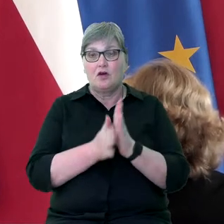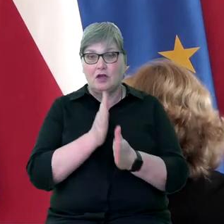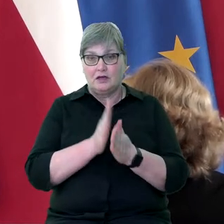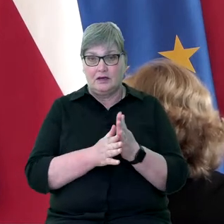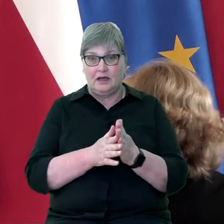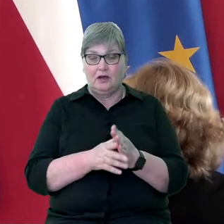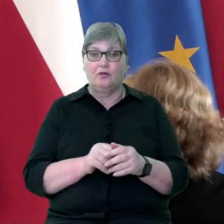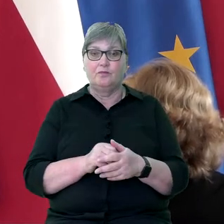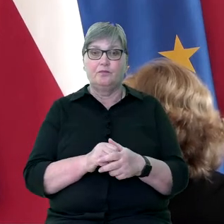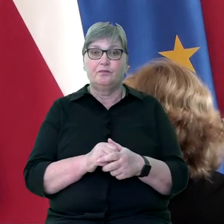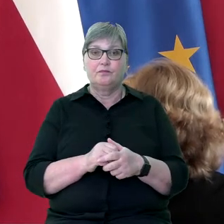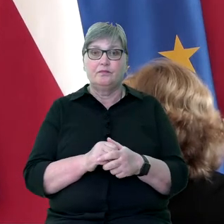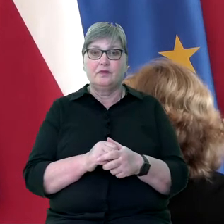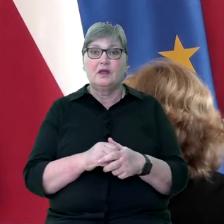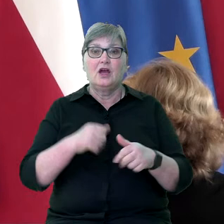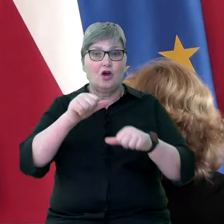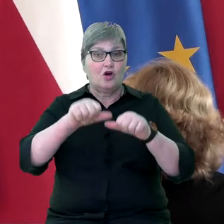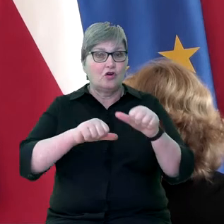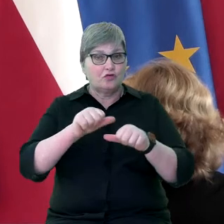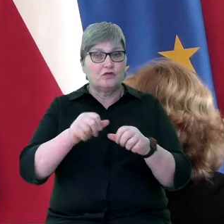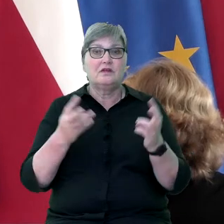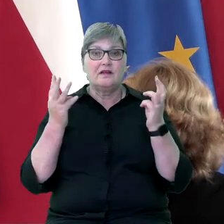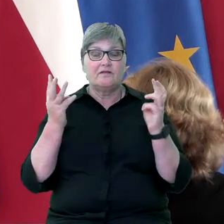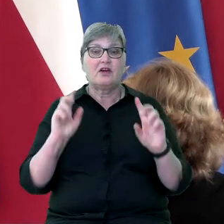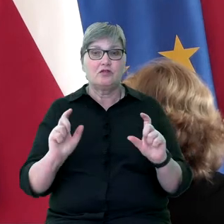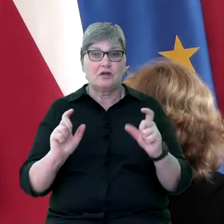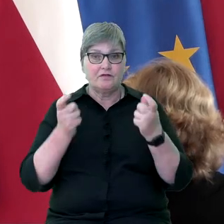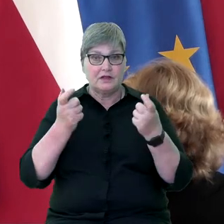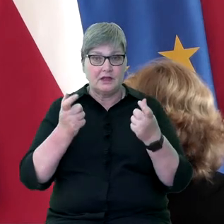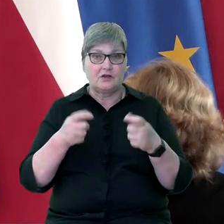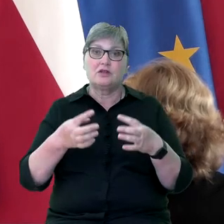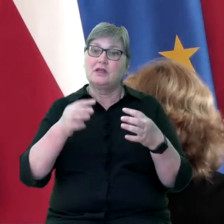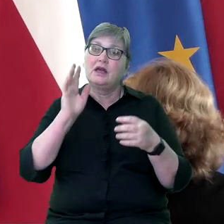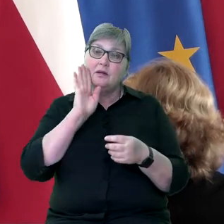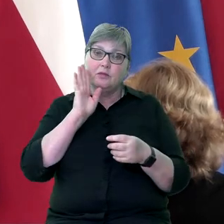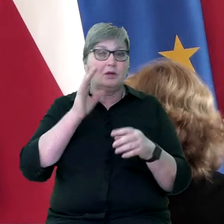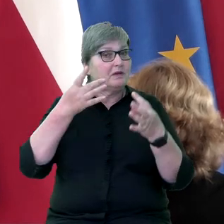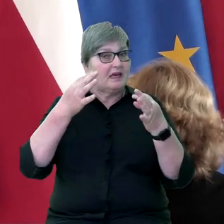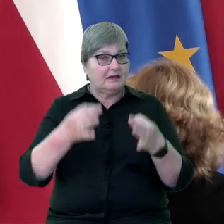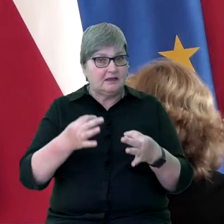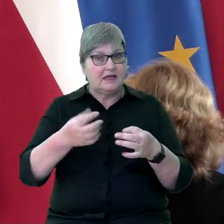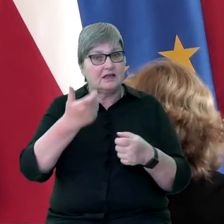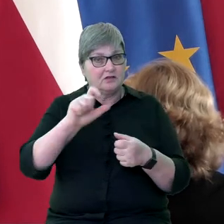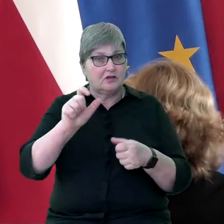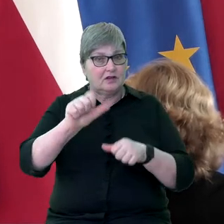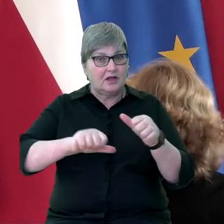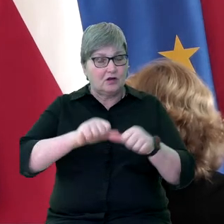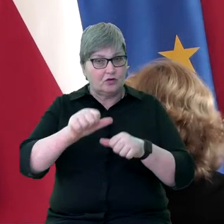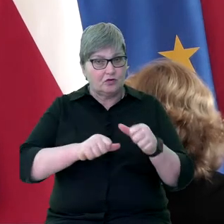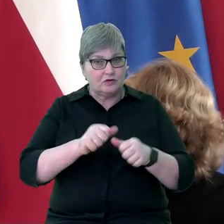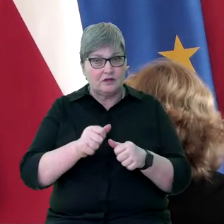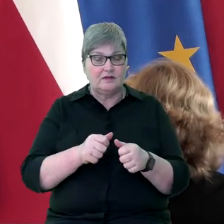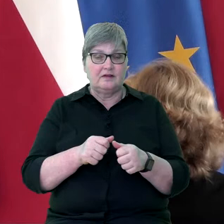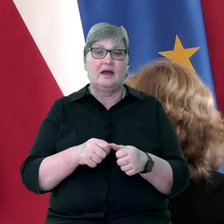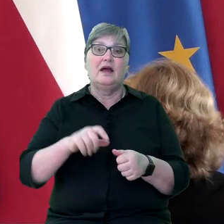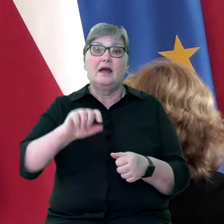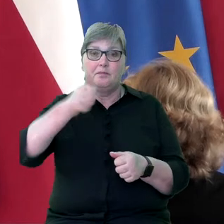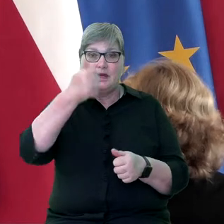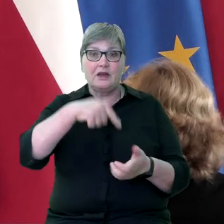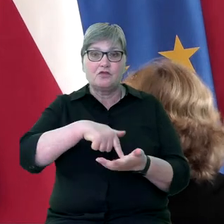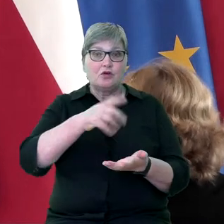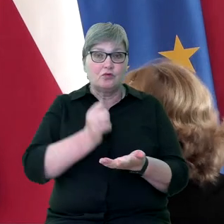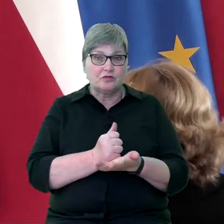Szanowni Państwo, rocznice ważnych wydarzeń, jak w naszym wypadku setna rocznica uchwalenia pierwszej polskiej ustawy w dniu